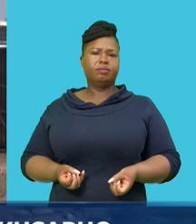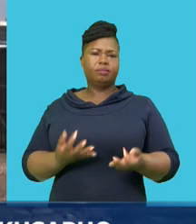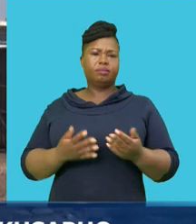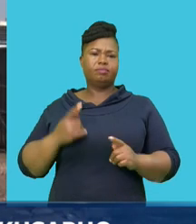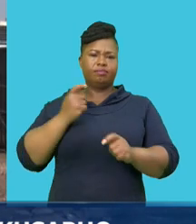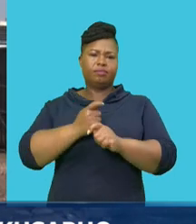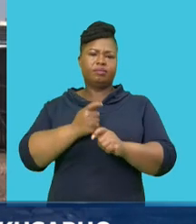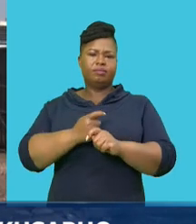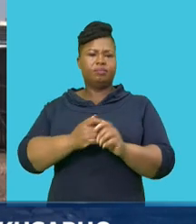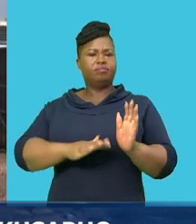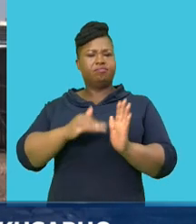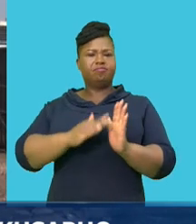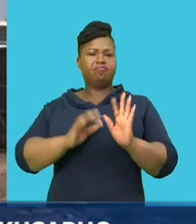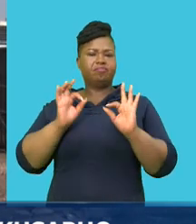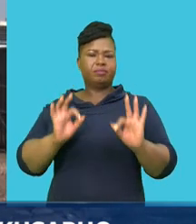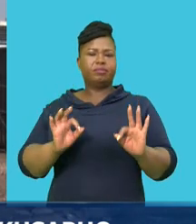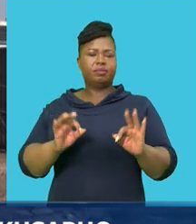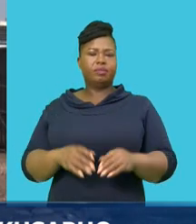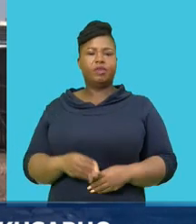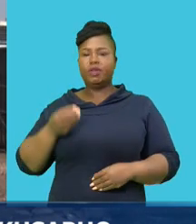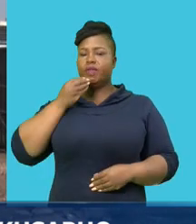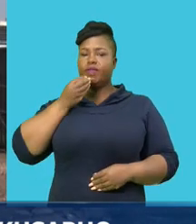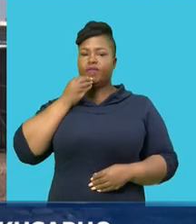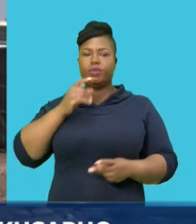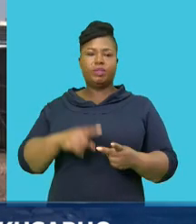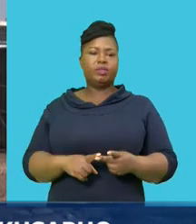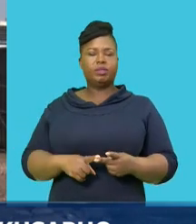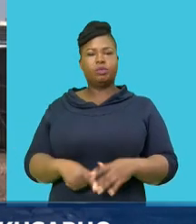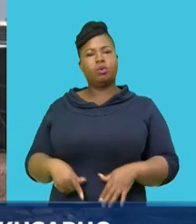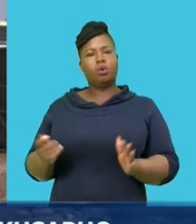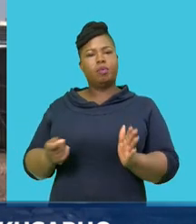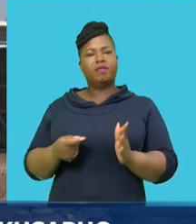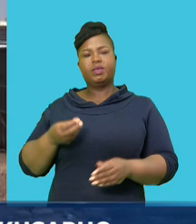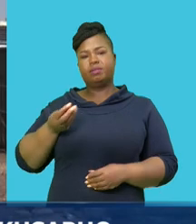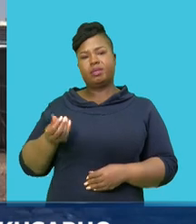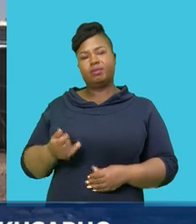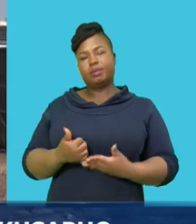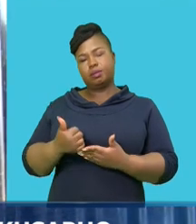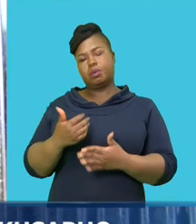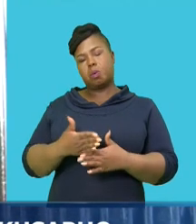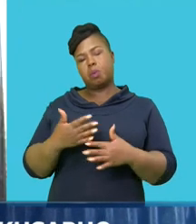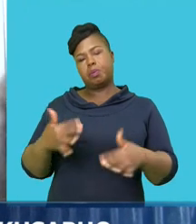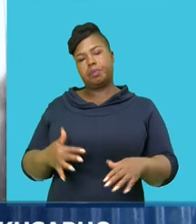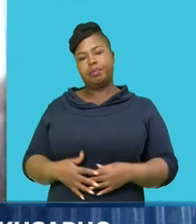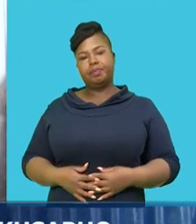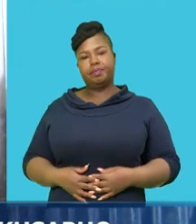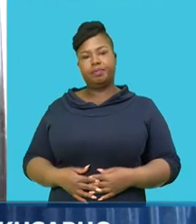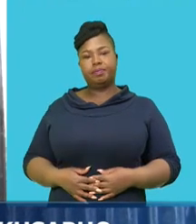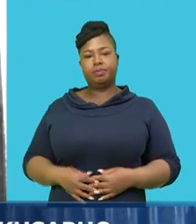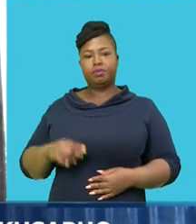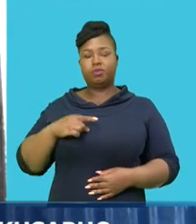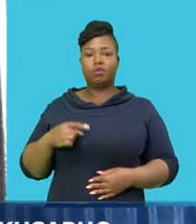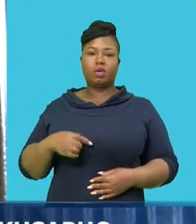umkhukhu baplaystera, bamlethela igroza, bamuphi imali eparafini nje basebenzile. Siyabonga. Emva